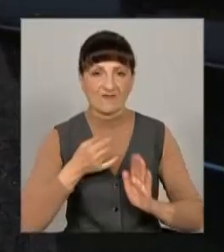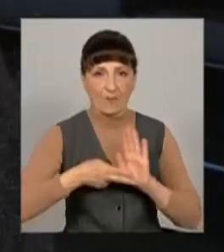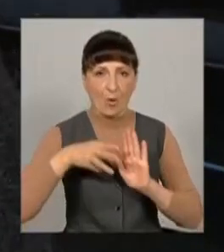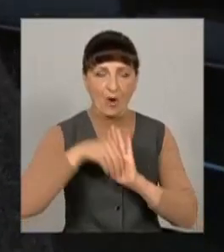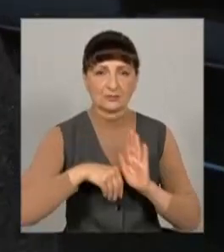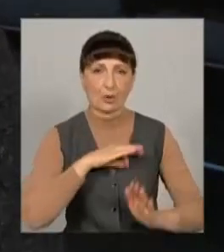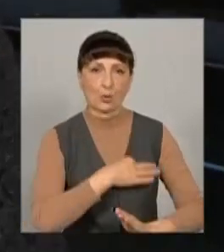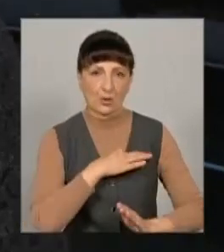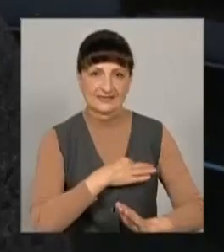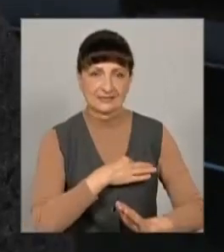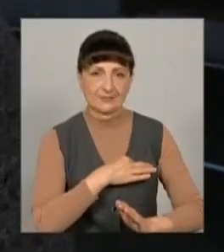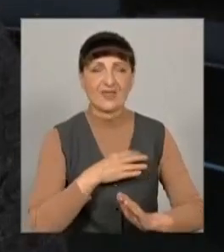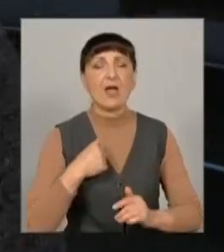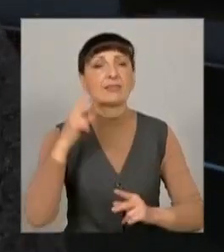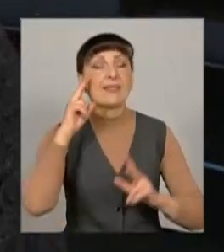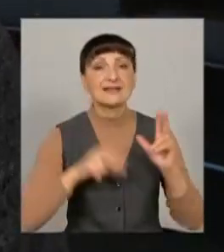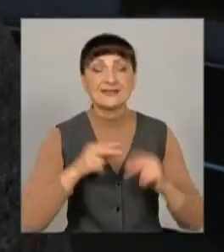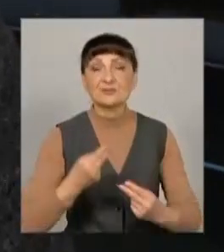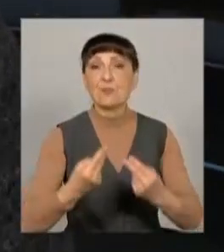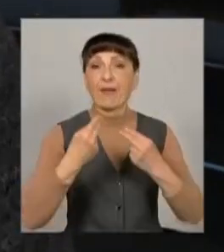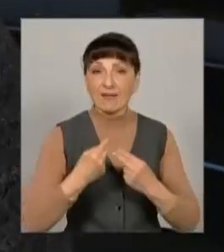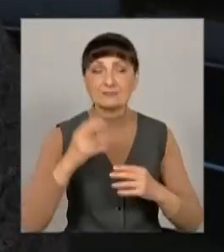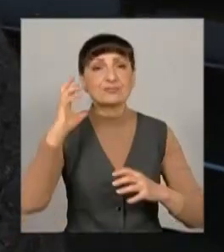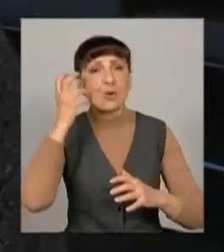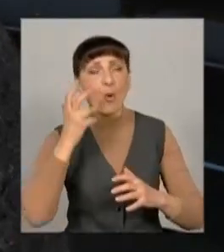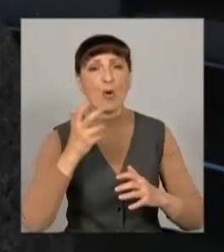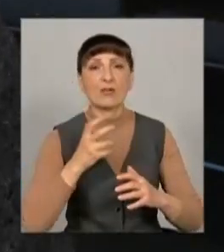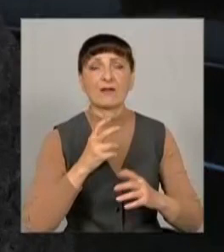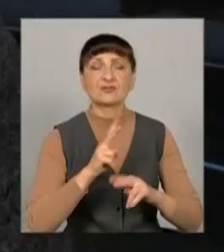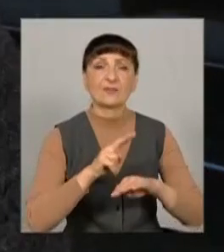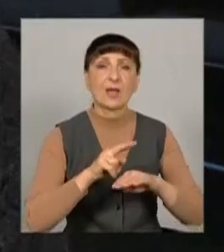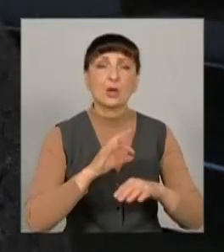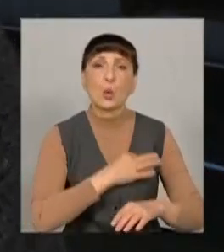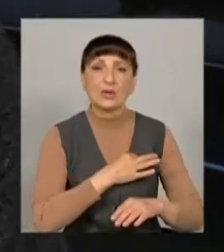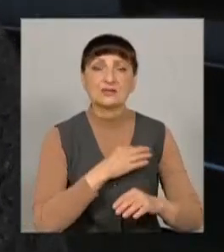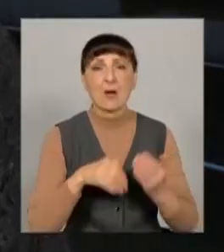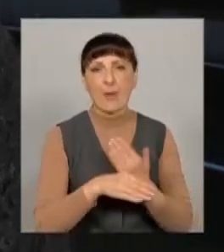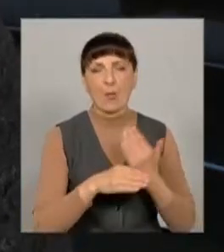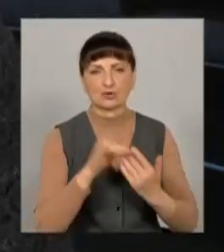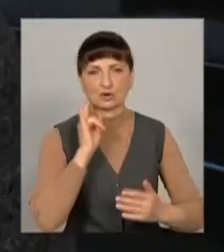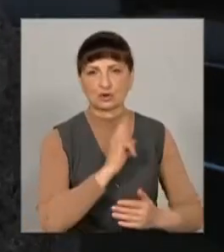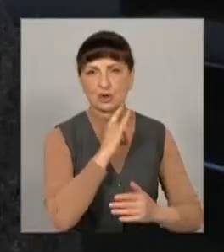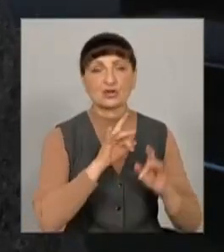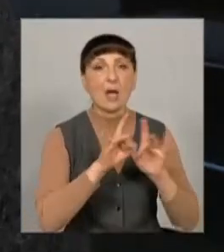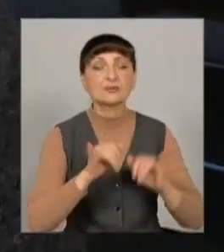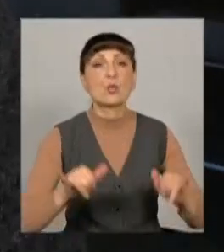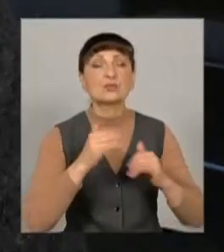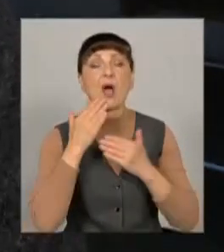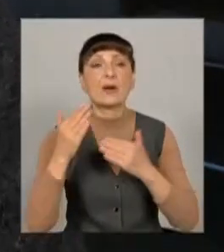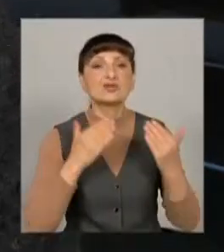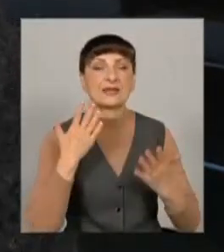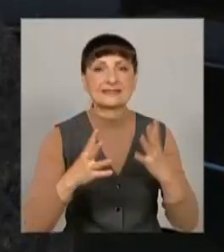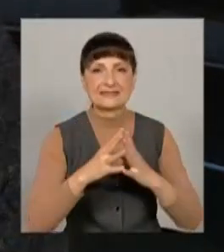заявление. Надеюсь, что приезд медиаторов, психологов поможет открыть глаза многим женщинам, объяснит им, куда обращаться в